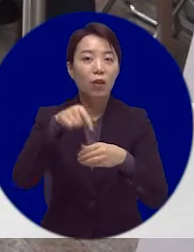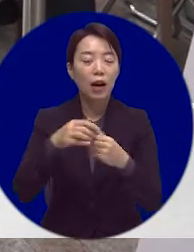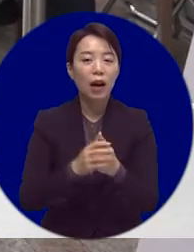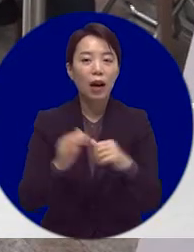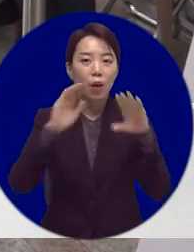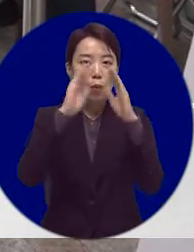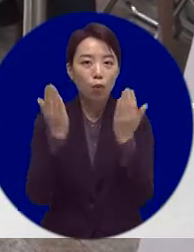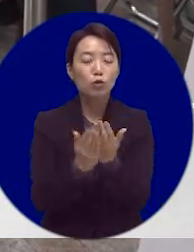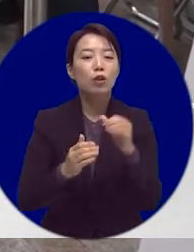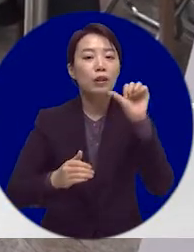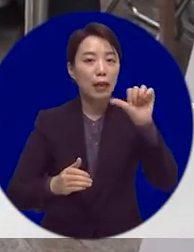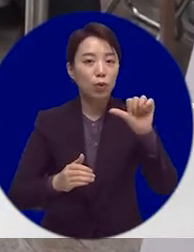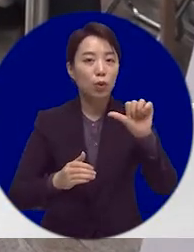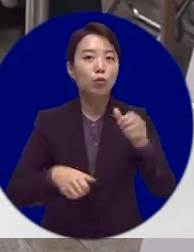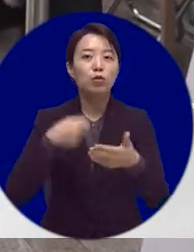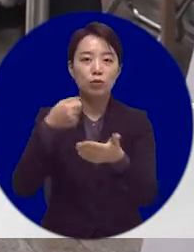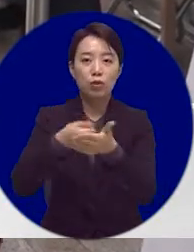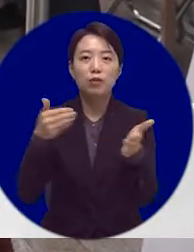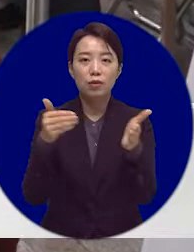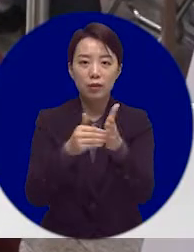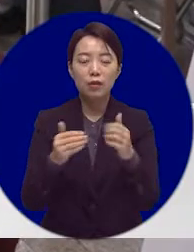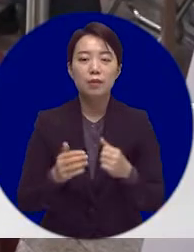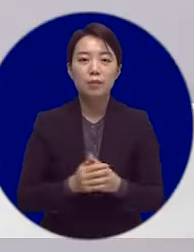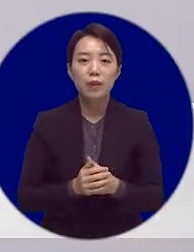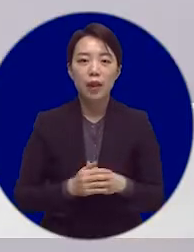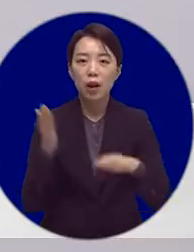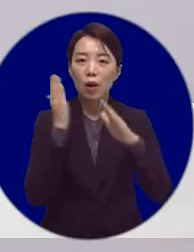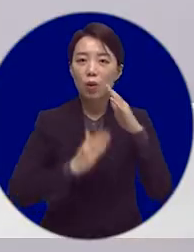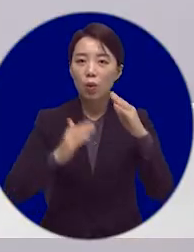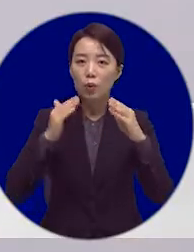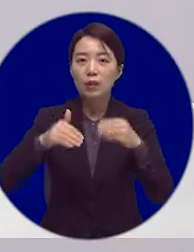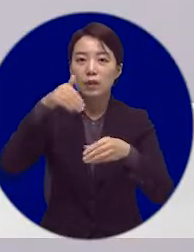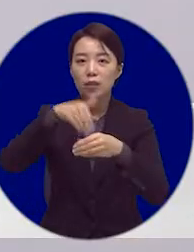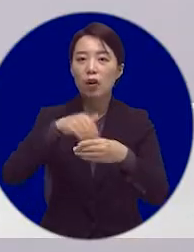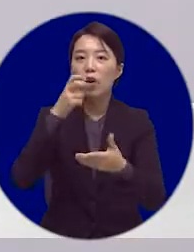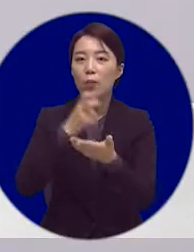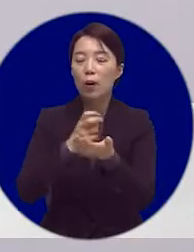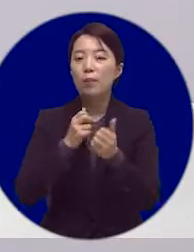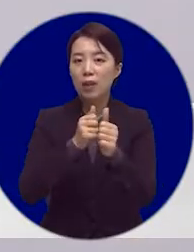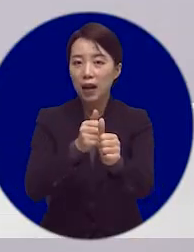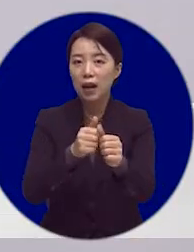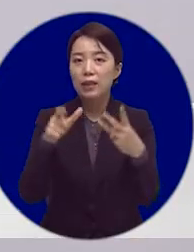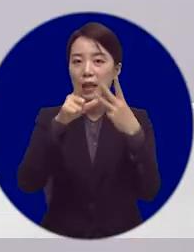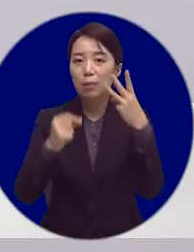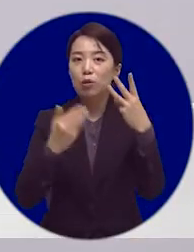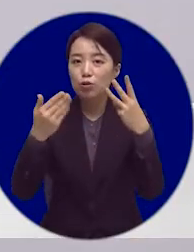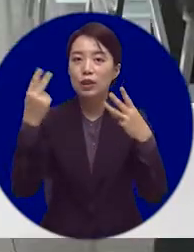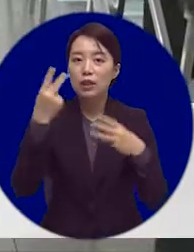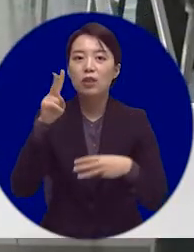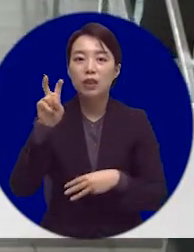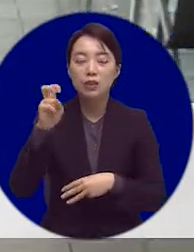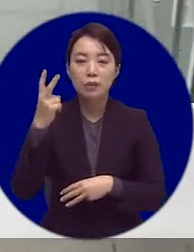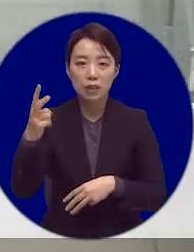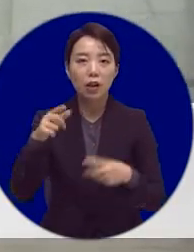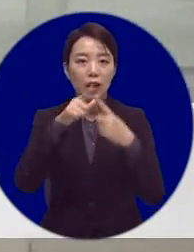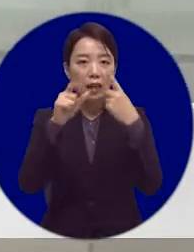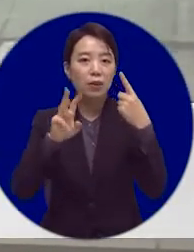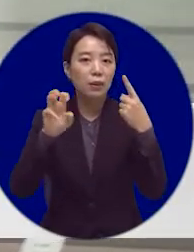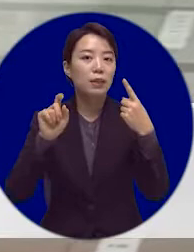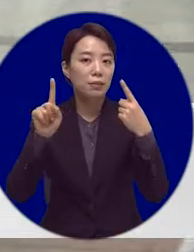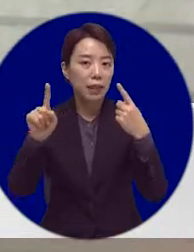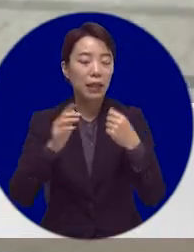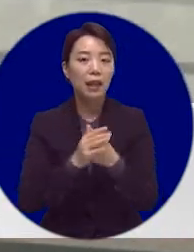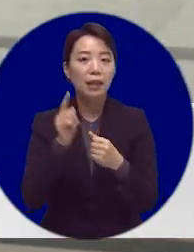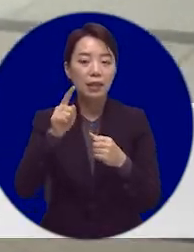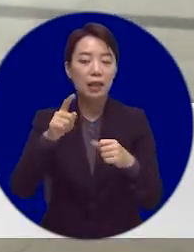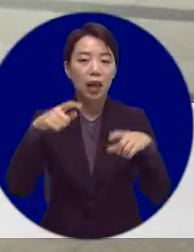재보궐선거가 모두 5곳으로 확정됐습니다. 공직선거법에 따라 3월 9일에는 2022년 1월